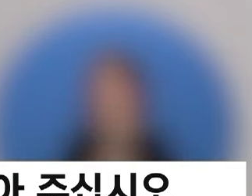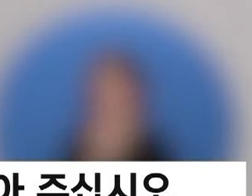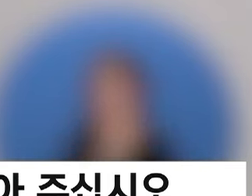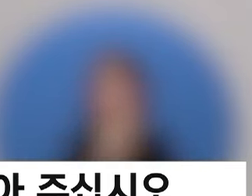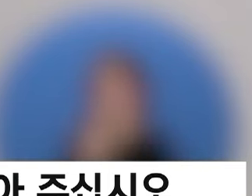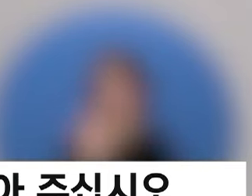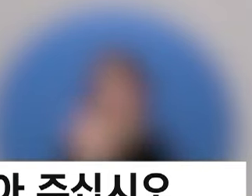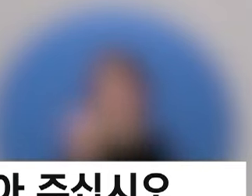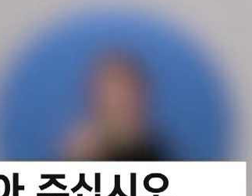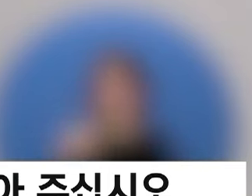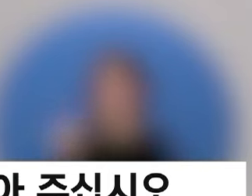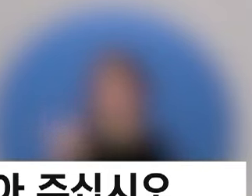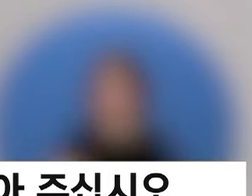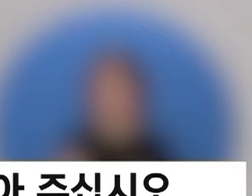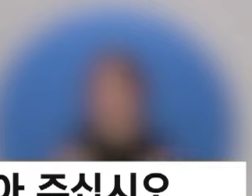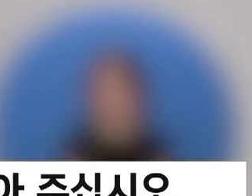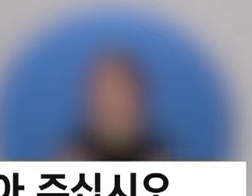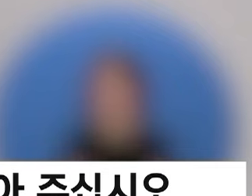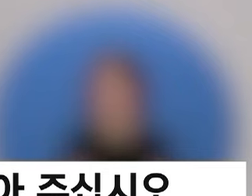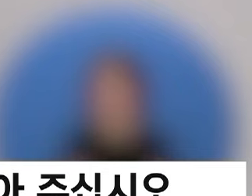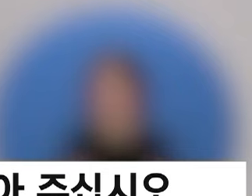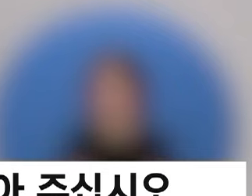양문석이 이렇게 우리